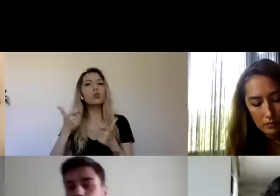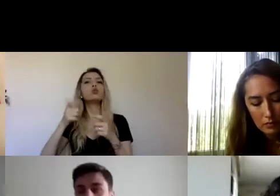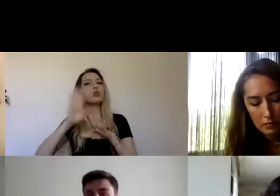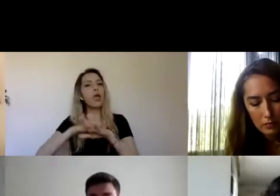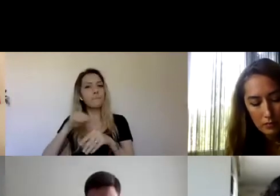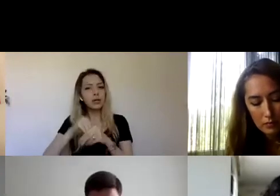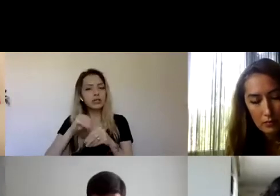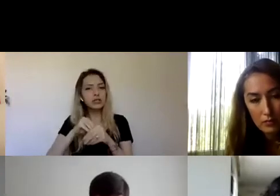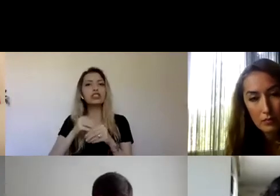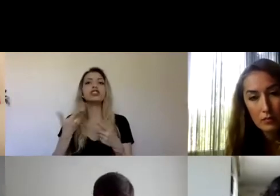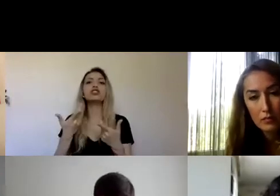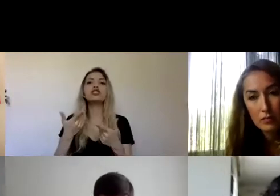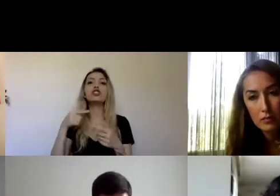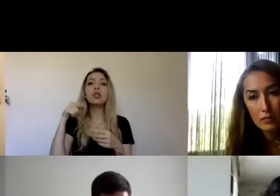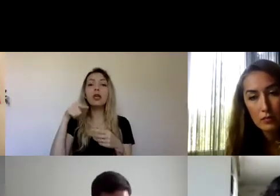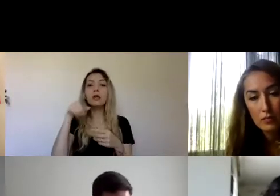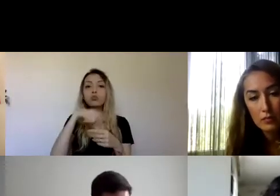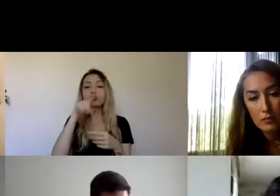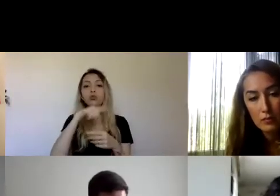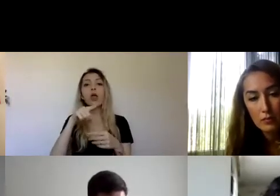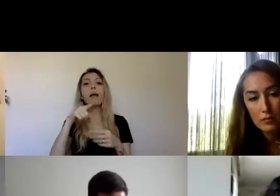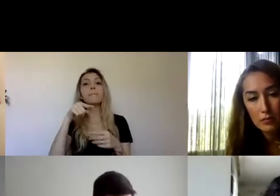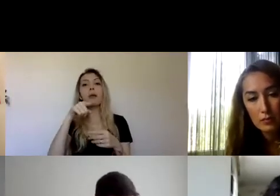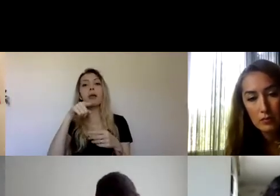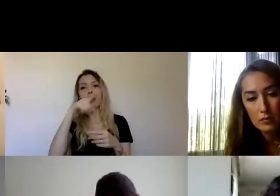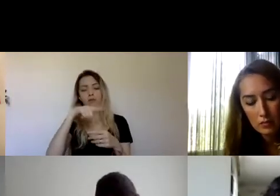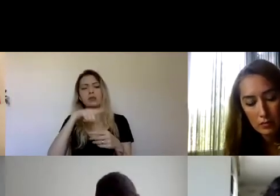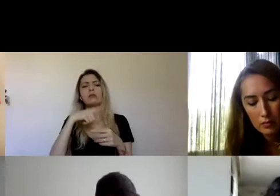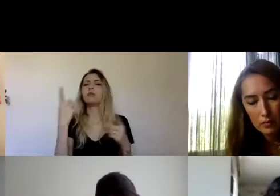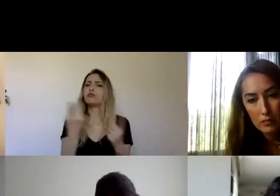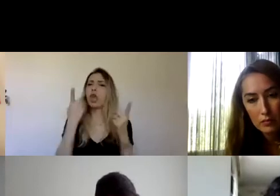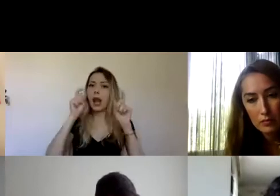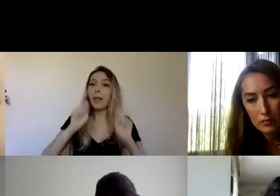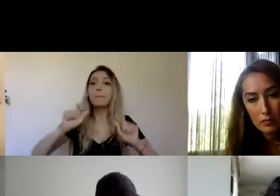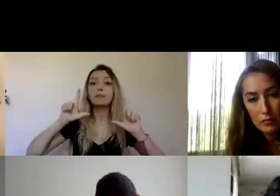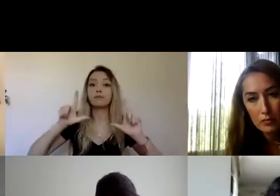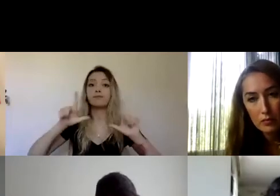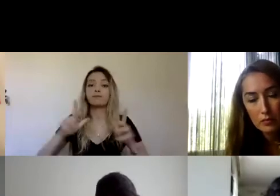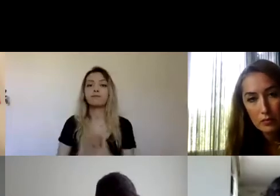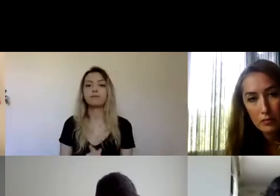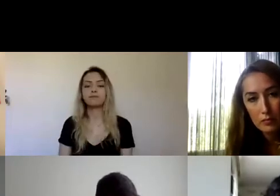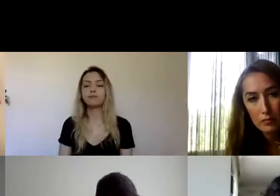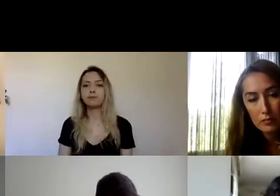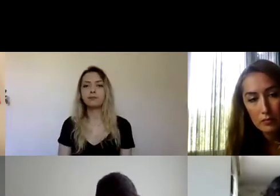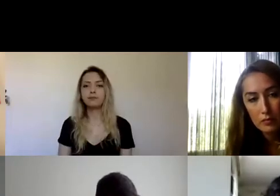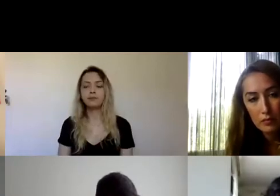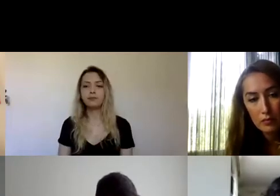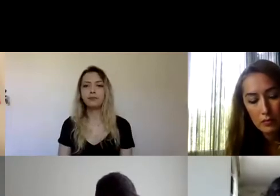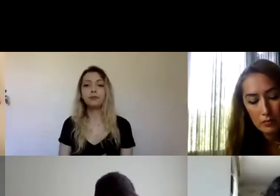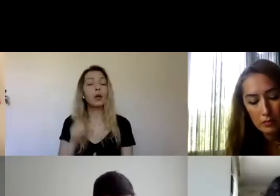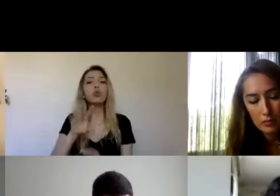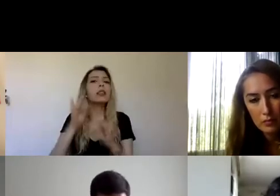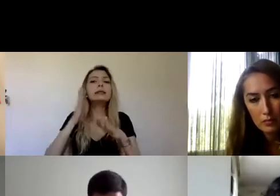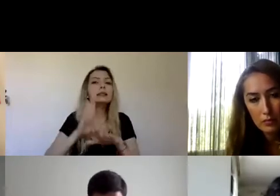ilgili siz yasal yükümlülüğü yerine getirmek için harekete geçersiniz. Bunun nasıl